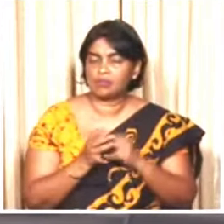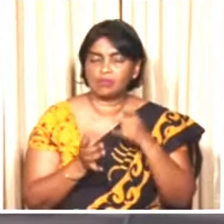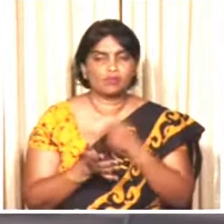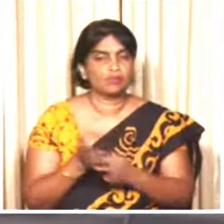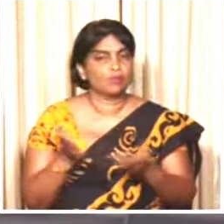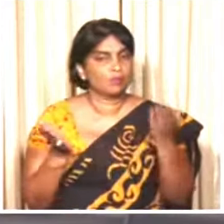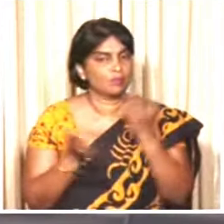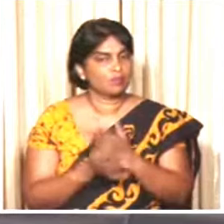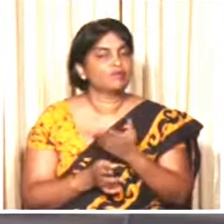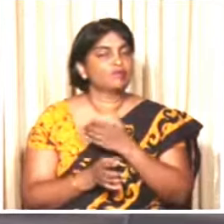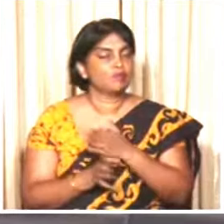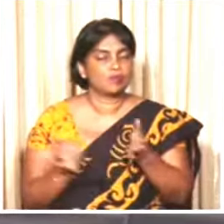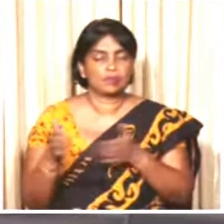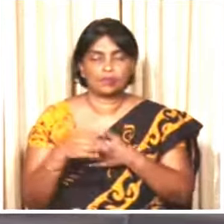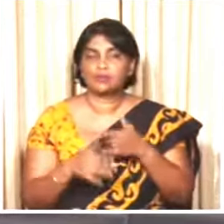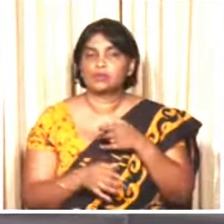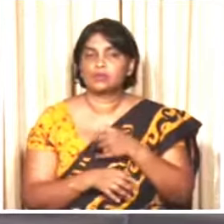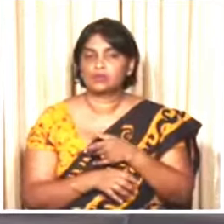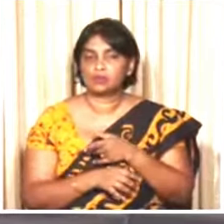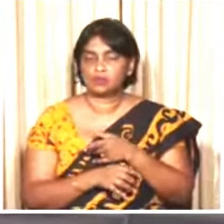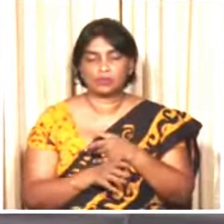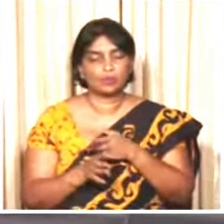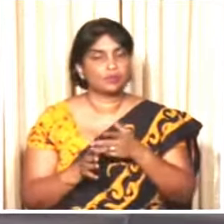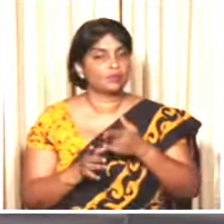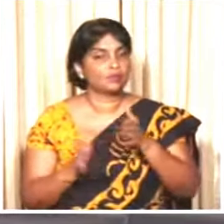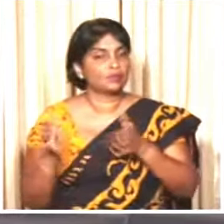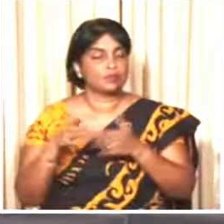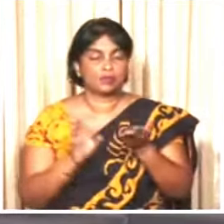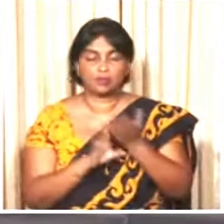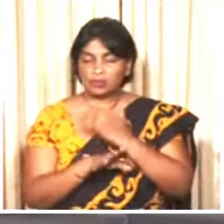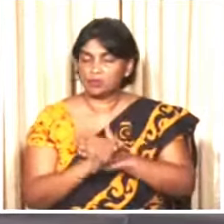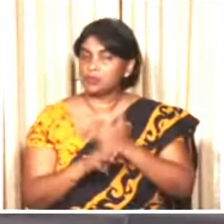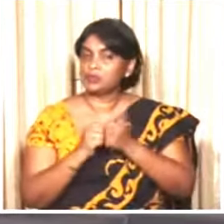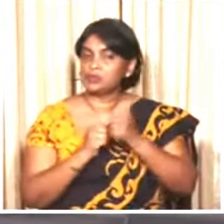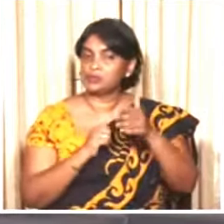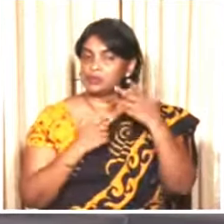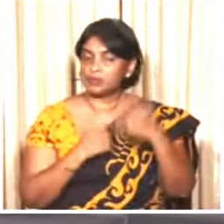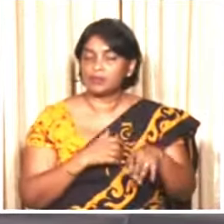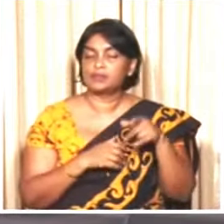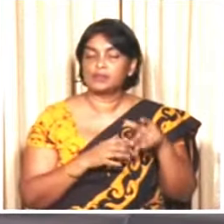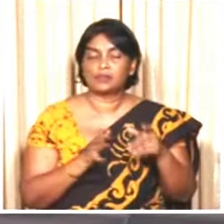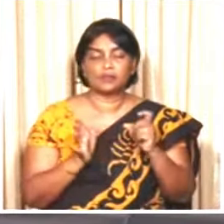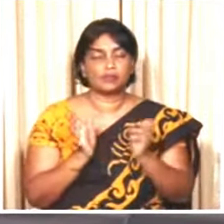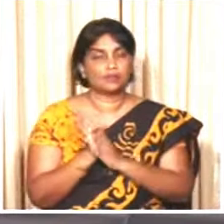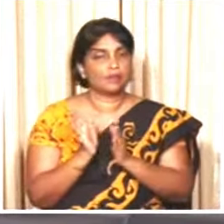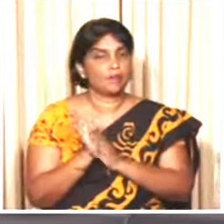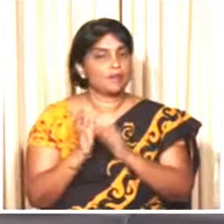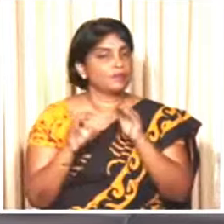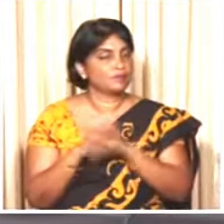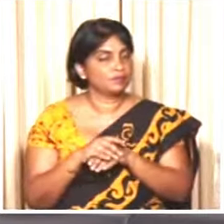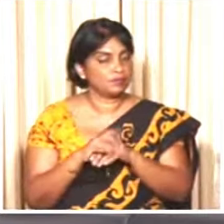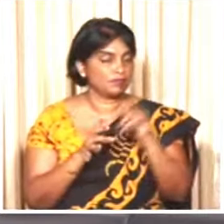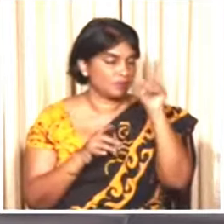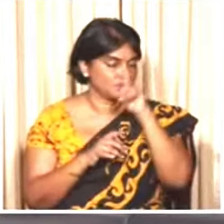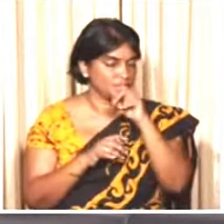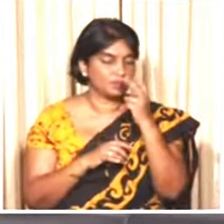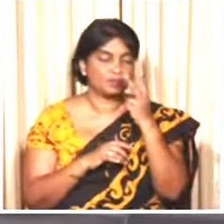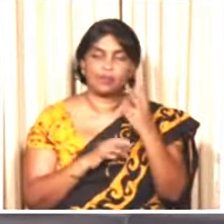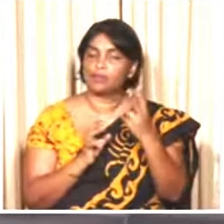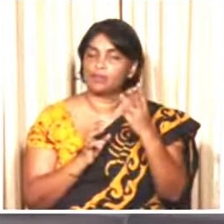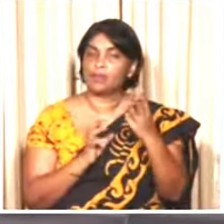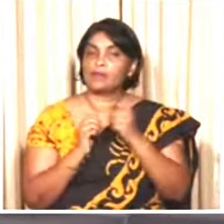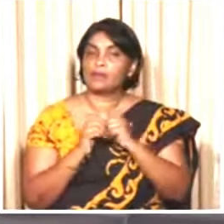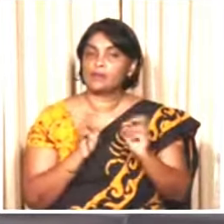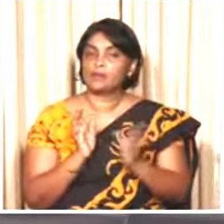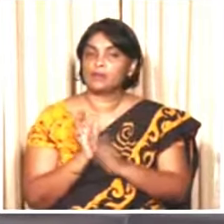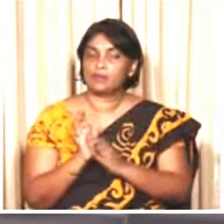එග්‍රිමන්ට් එක ගියේ කැබිනට් එකට ඉස්සලා ගිහිල්ලා ඒකෙන් කමිටුවක් පත් කරලා මාස 3ක් තිස්සේ